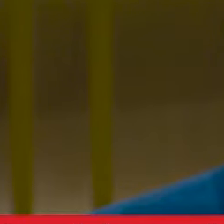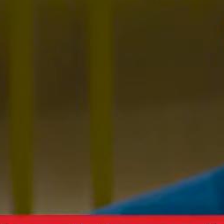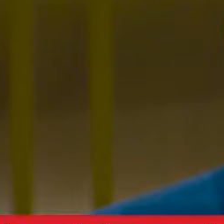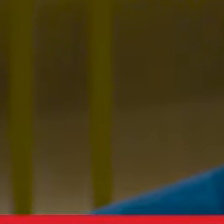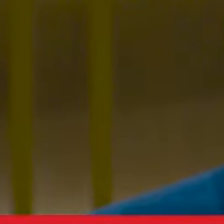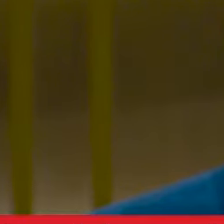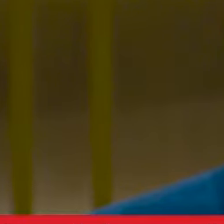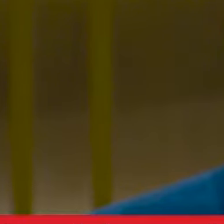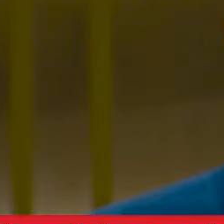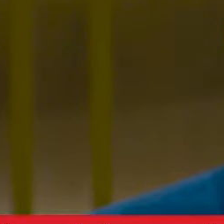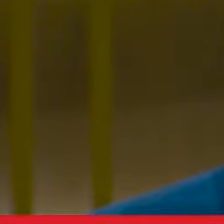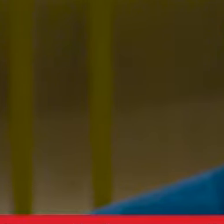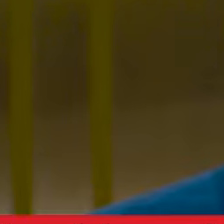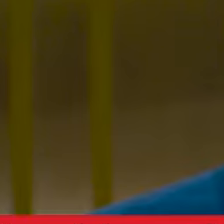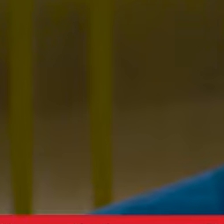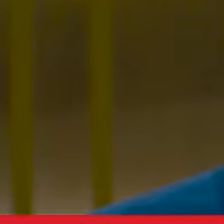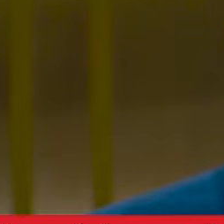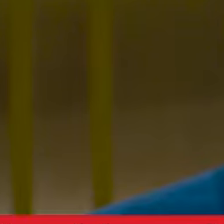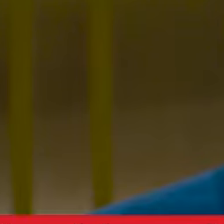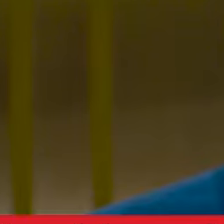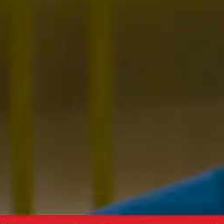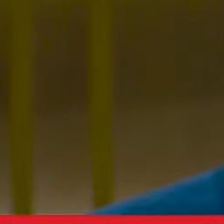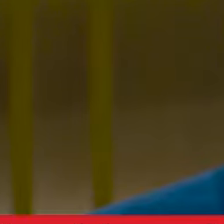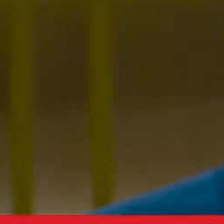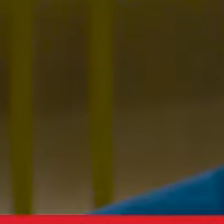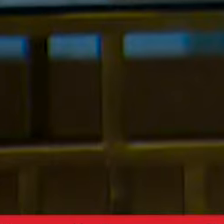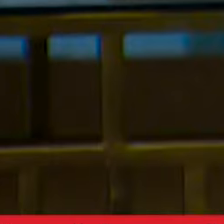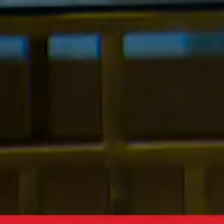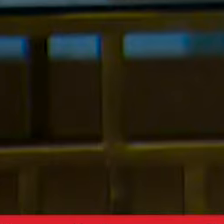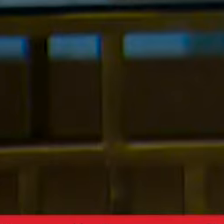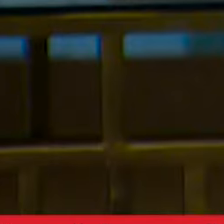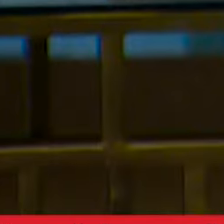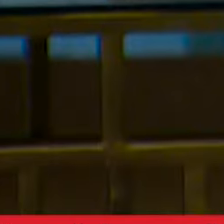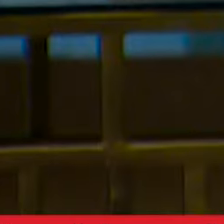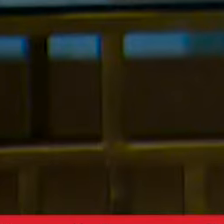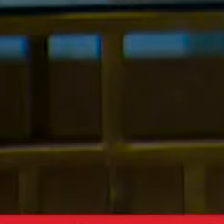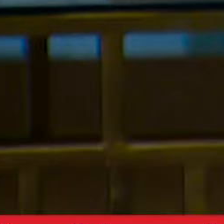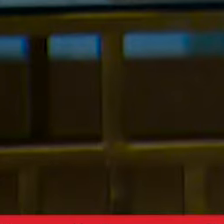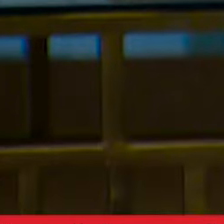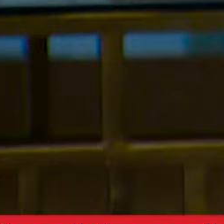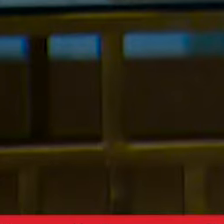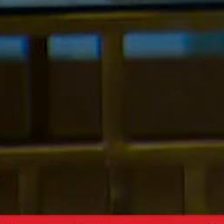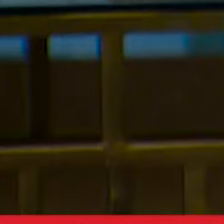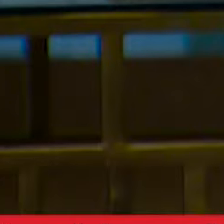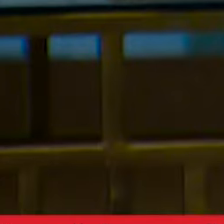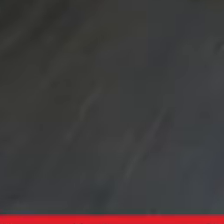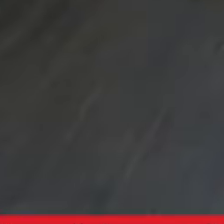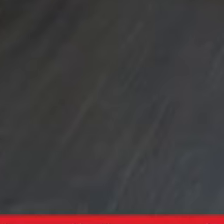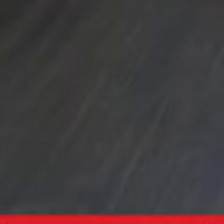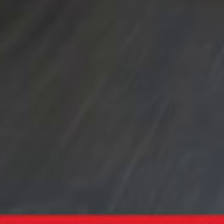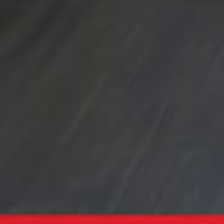دعاءه بالخير، وكان